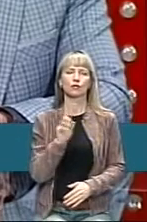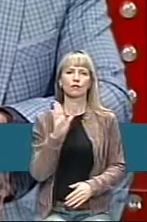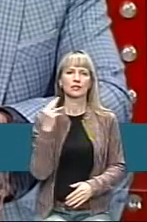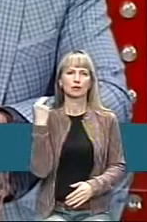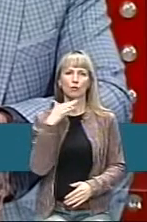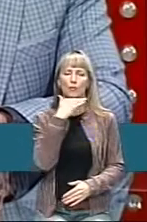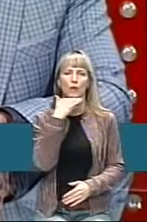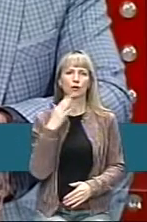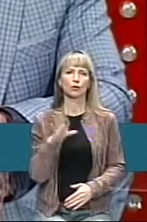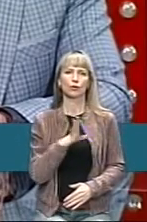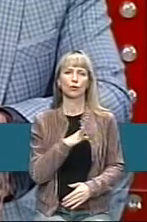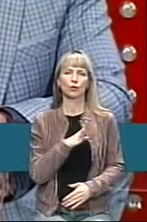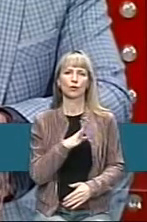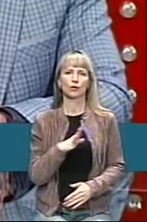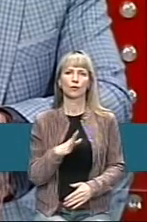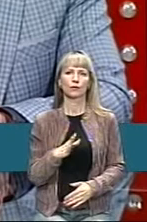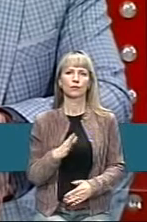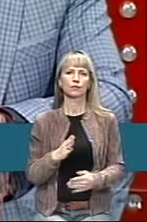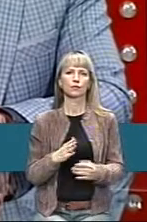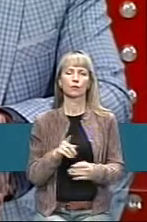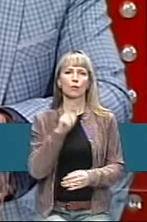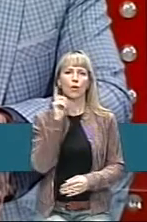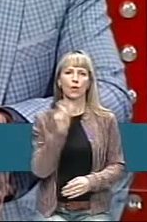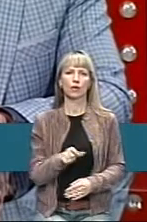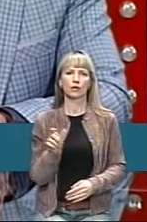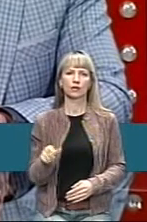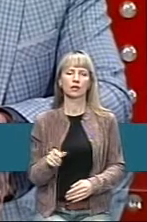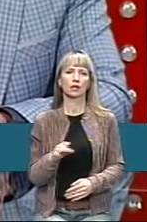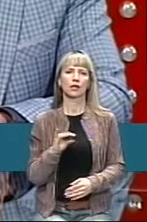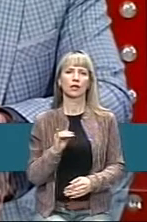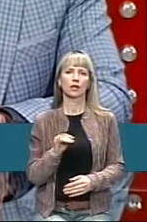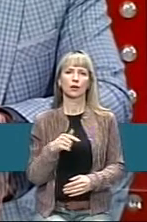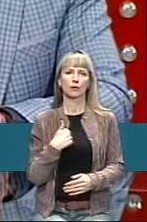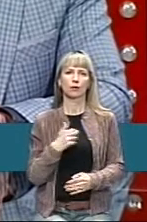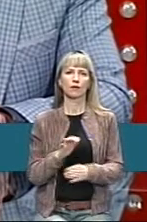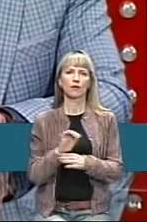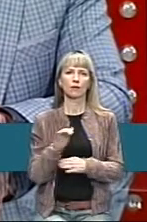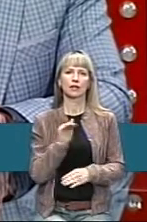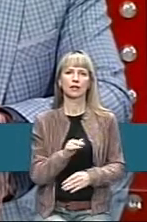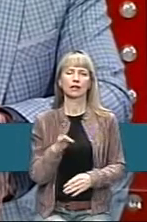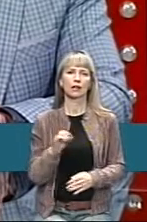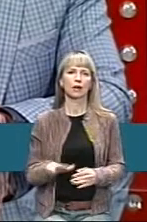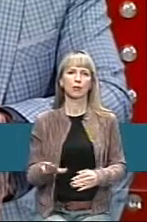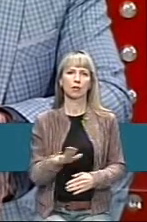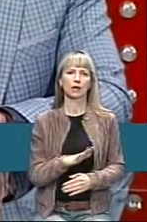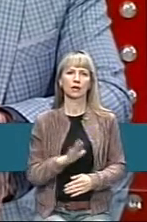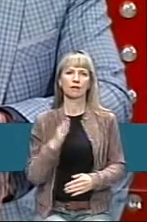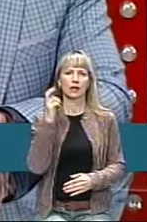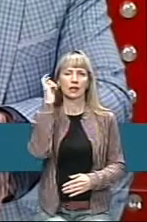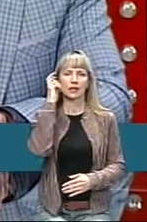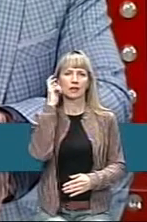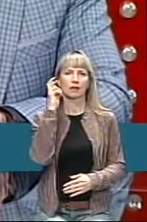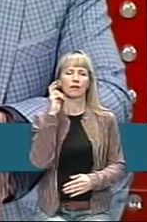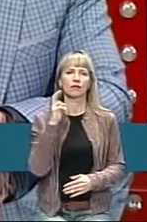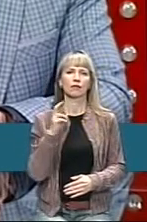дуже багато було дітей, молоді, і навіть ми відправляли дітей на Майдан. В Київ. В Київ, так.